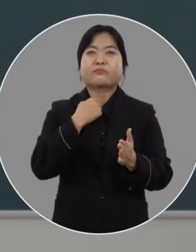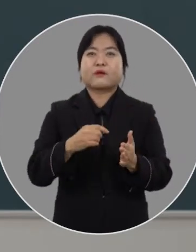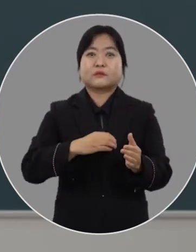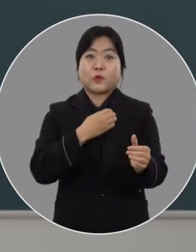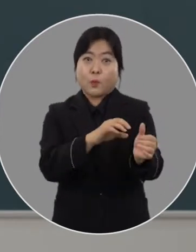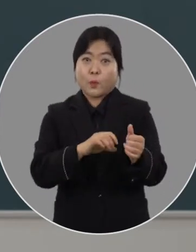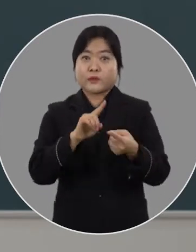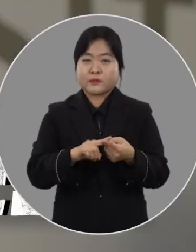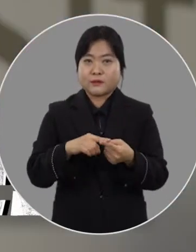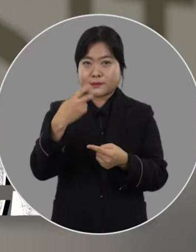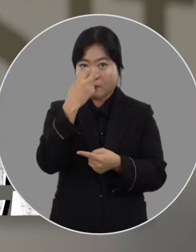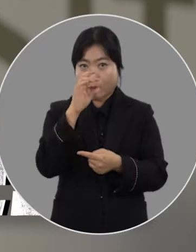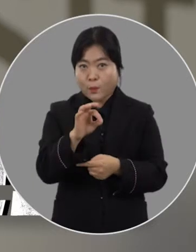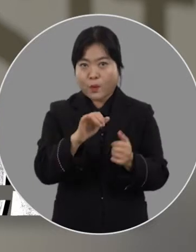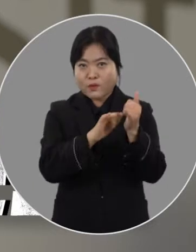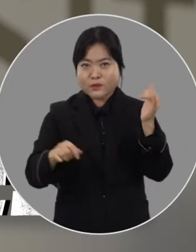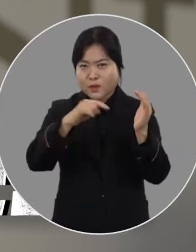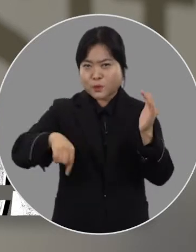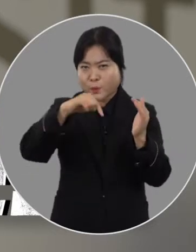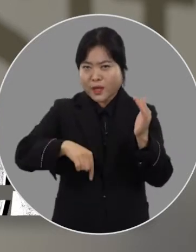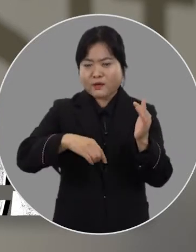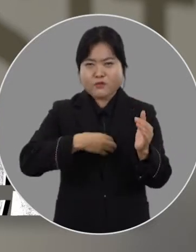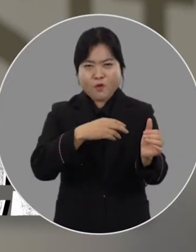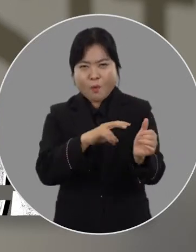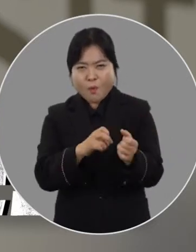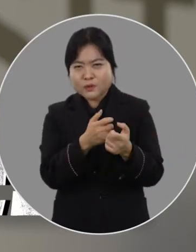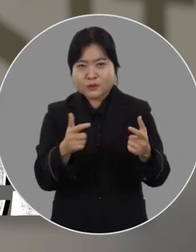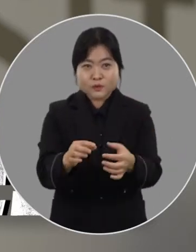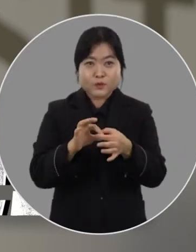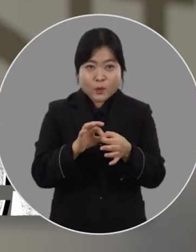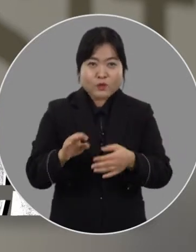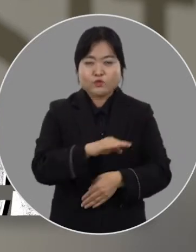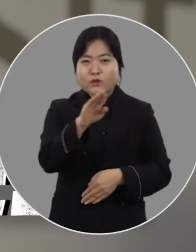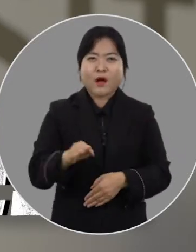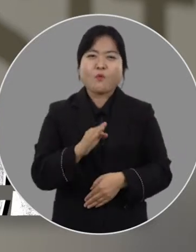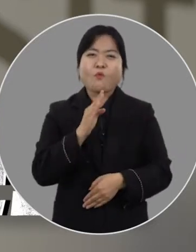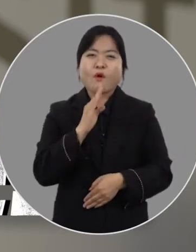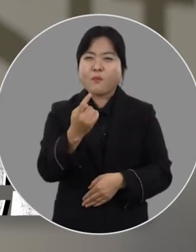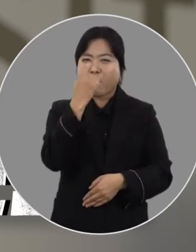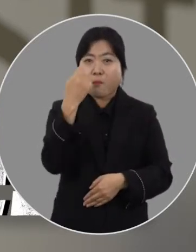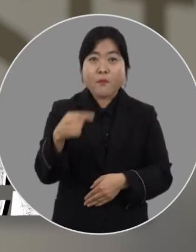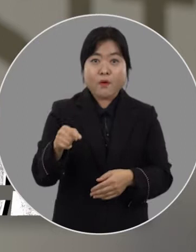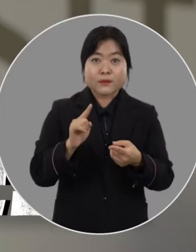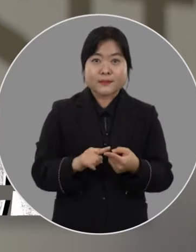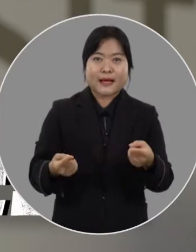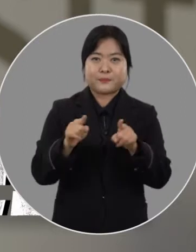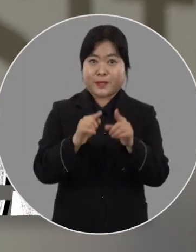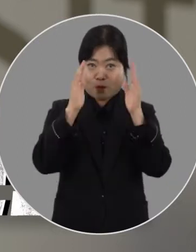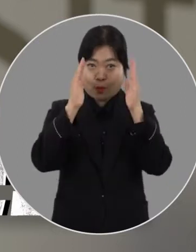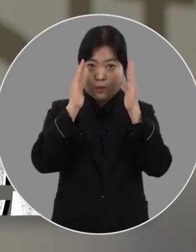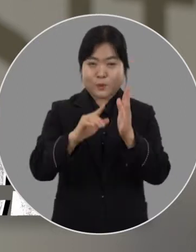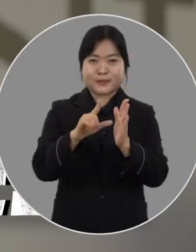대해서 살펴보면서 역사 속에서 이루어진 혐오들을 통해서 우리가 과연 무엇을 배울 것인지에 대해서 함께